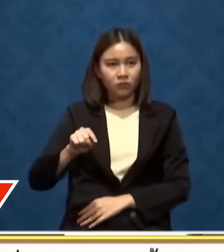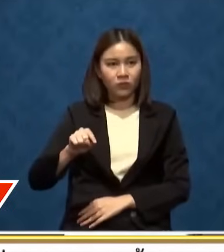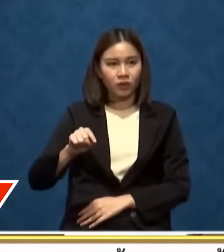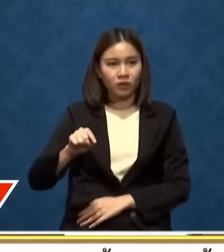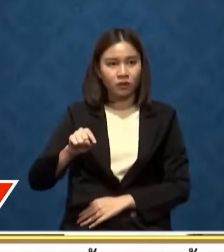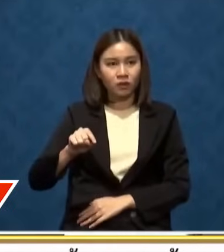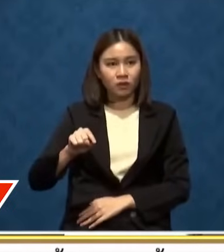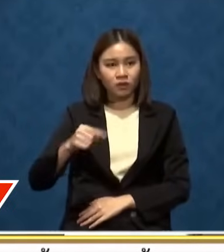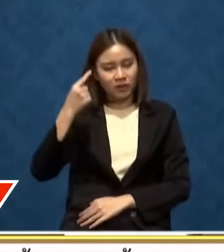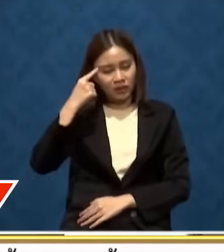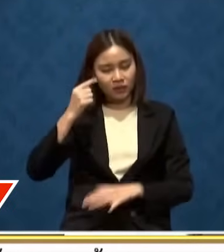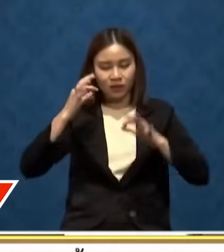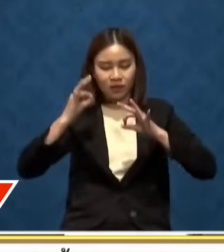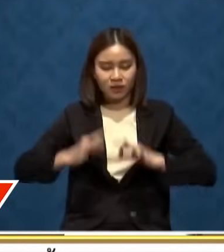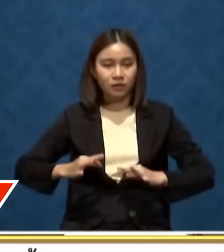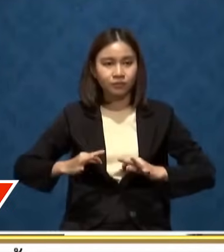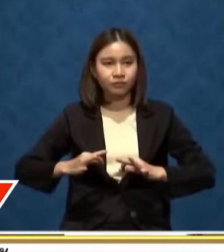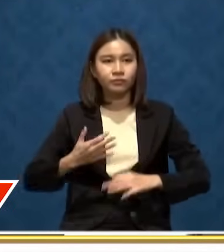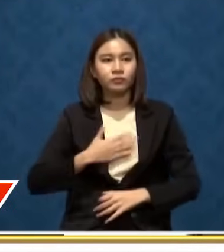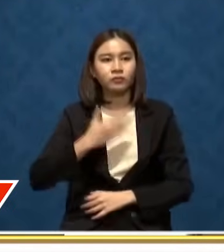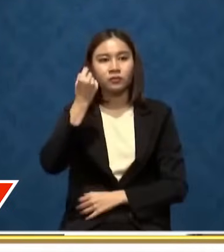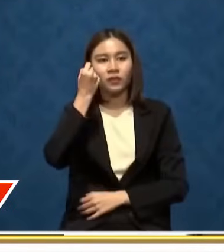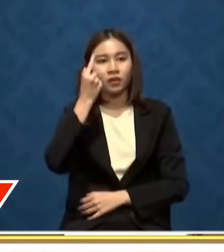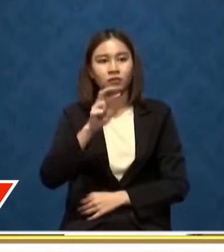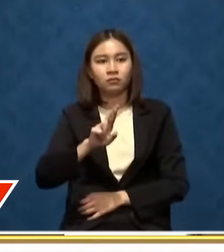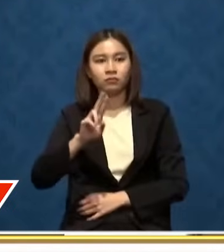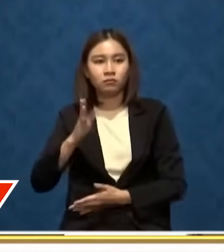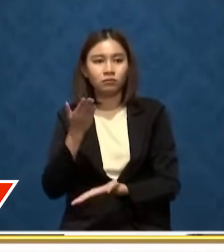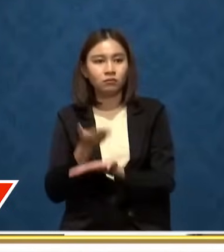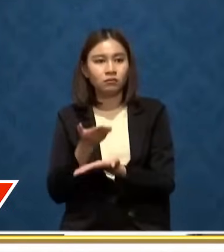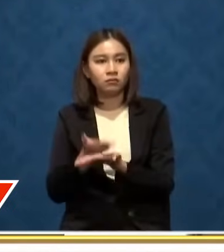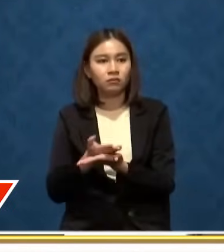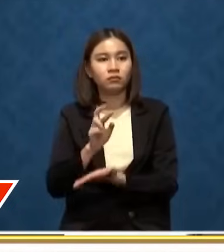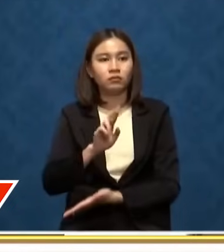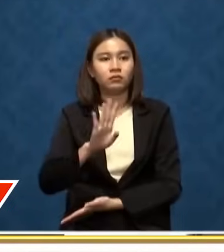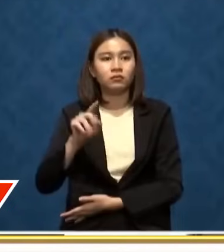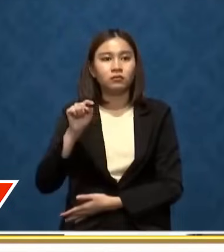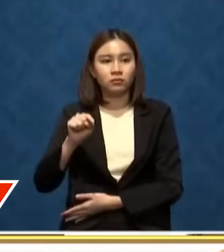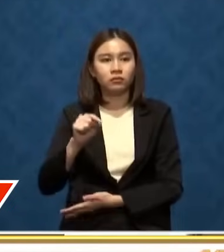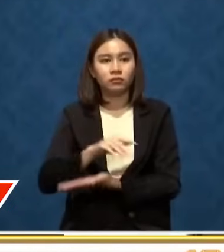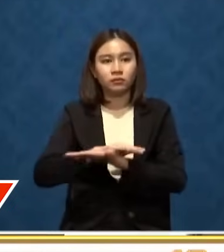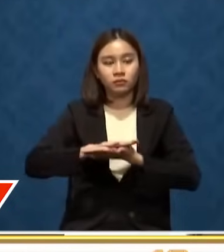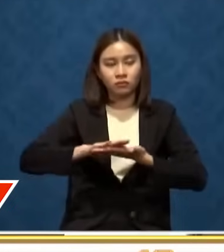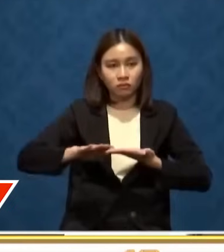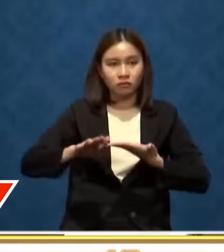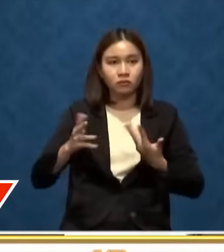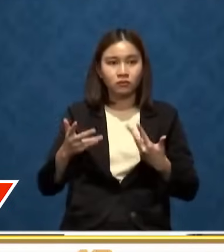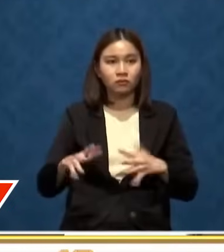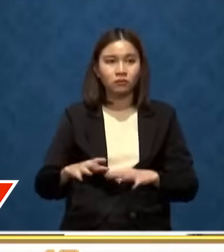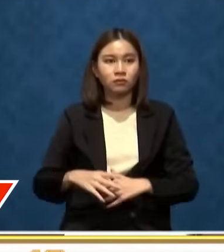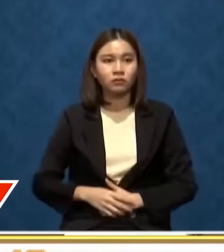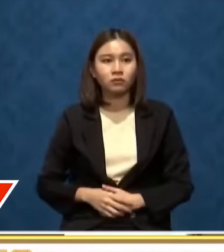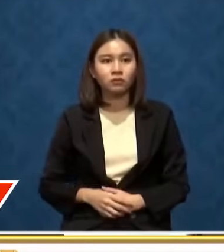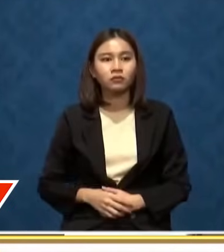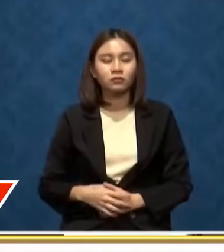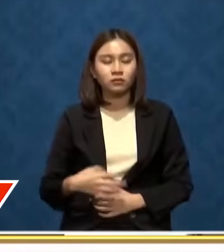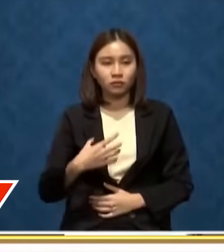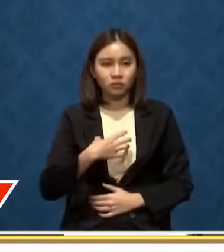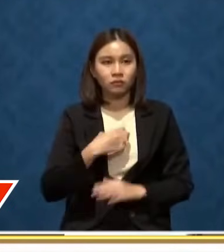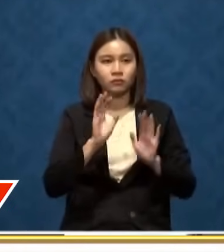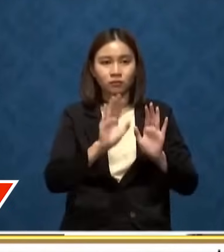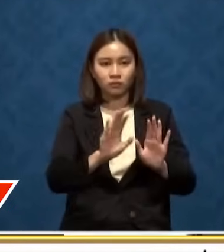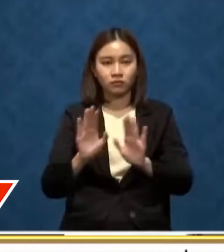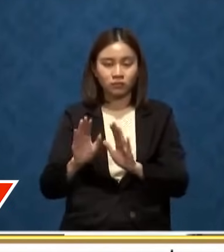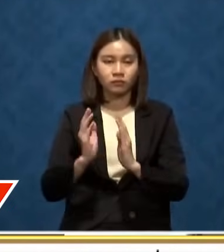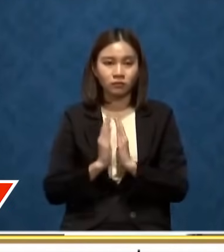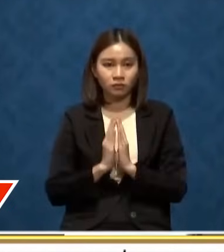านการณ์ตัดสินท่านเข้าใจว่าระบบการเงินน่าจะเป็นระบบที่เรียบร้อยอยู่แล้วนะคะก็จึงฝากไว้เท่านี้